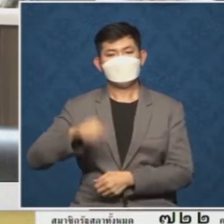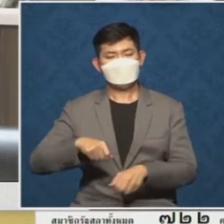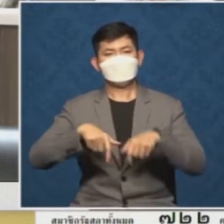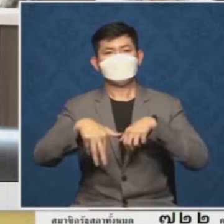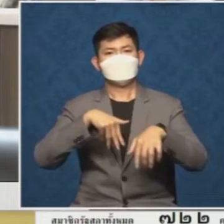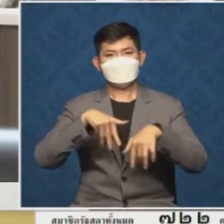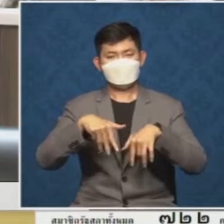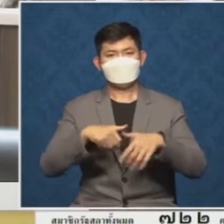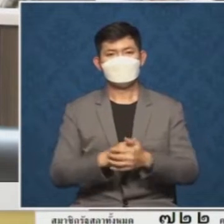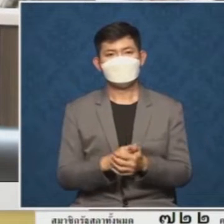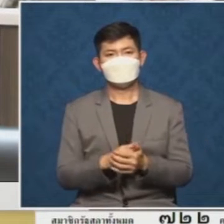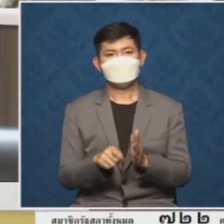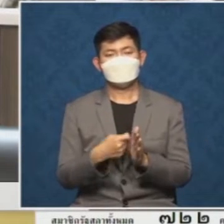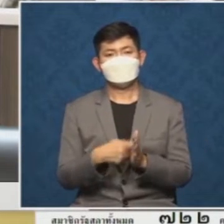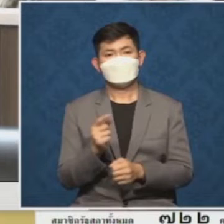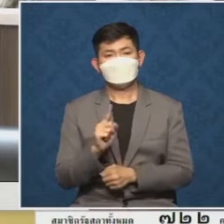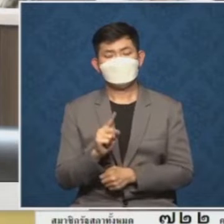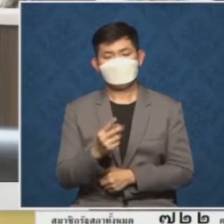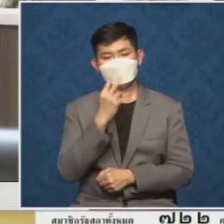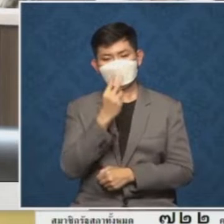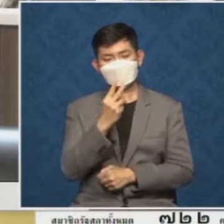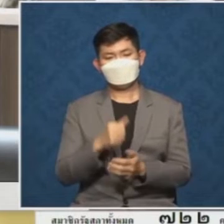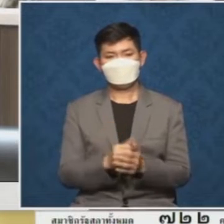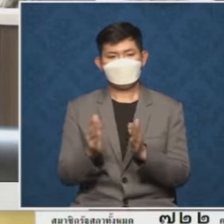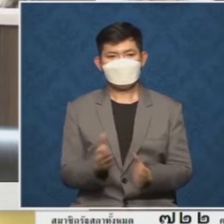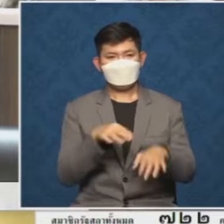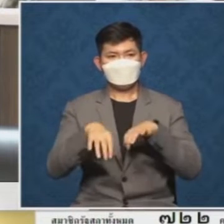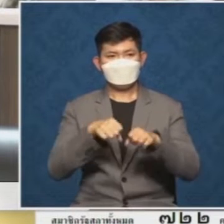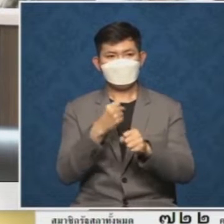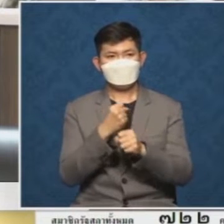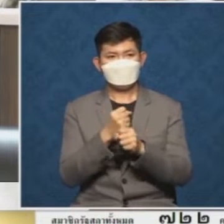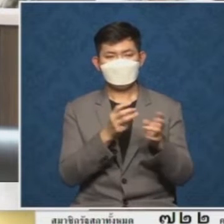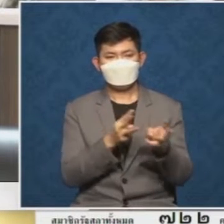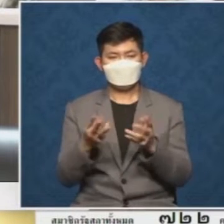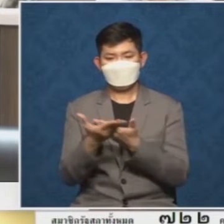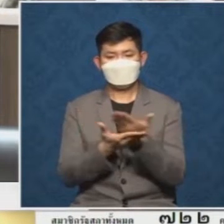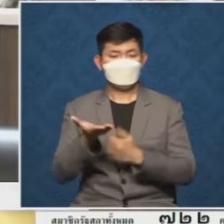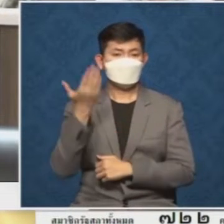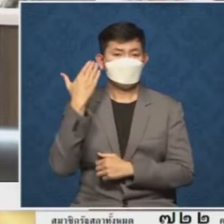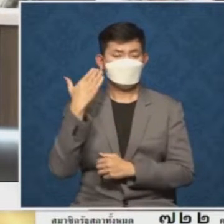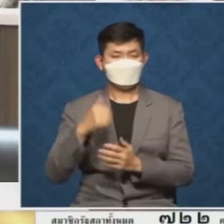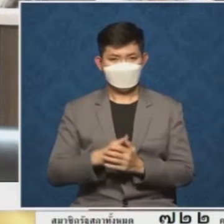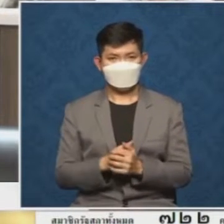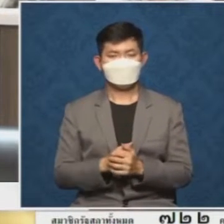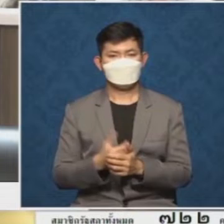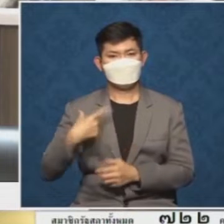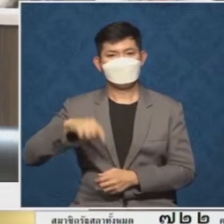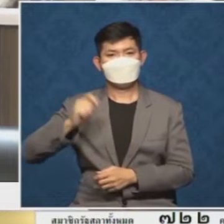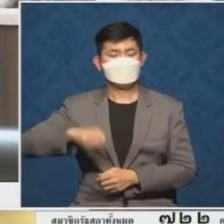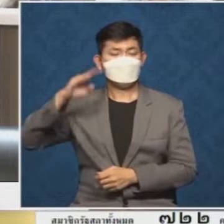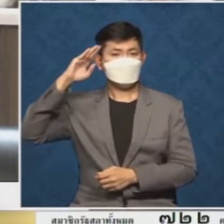ส่วนหนึ่งในหลักการและเหตุผลเราเห็นว่ากระบวนการวิธีพิจารณาที่ผ่านมาของศาลทหาร